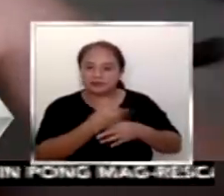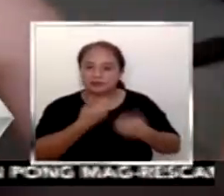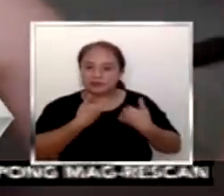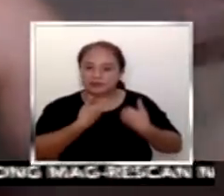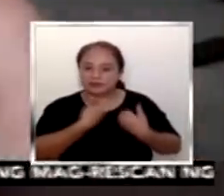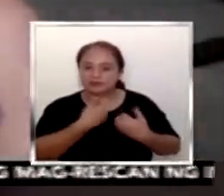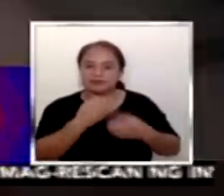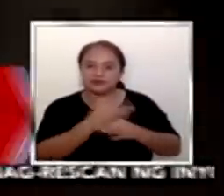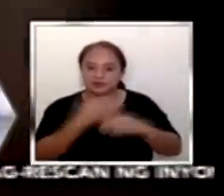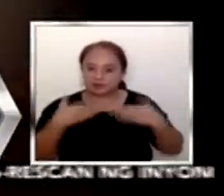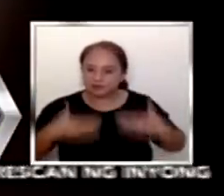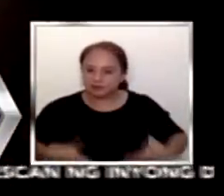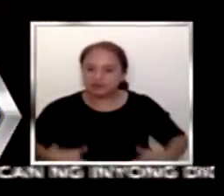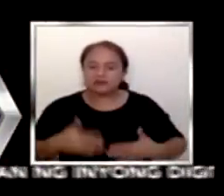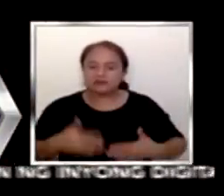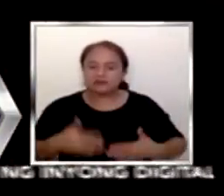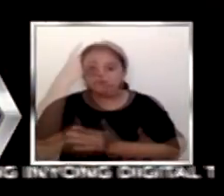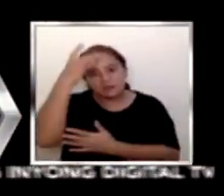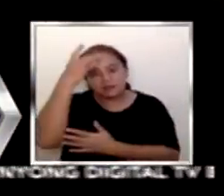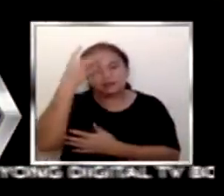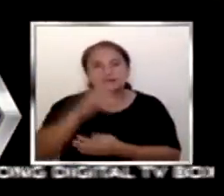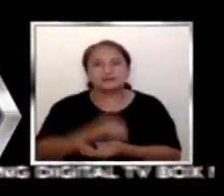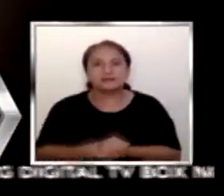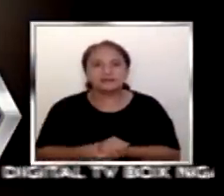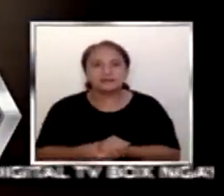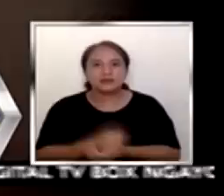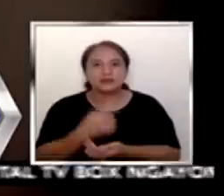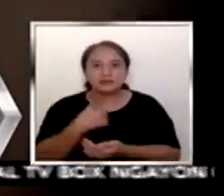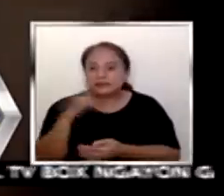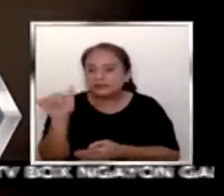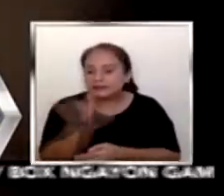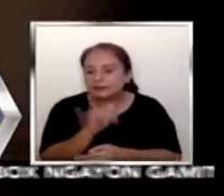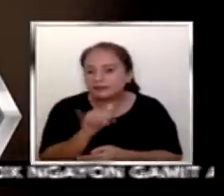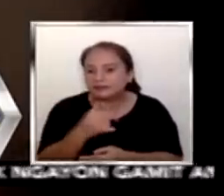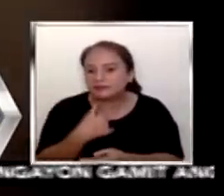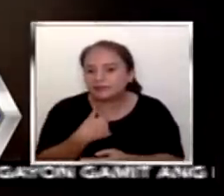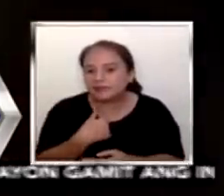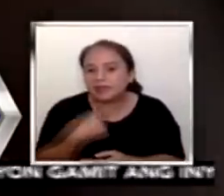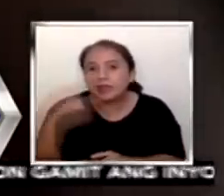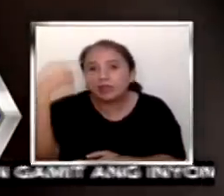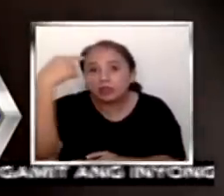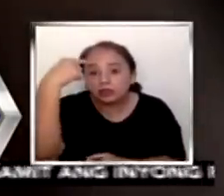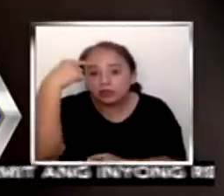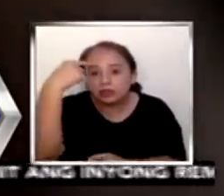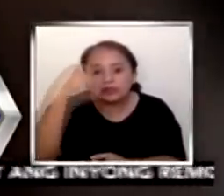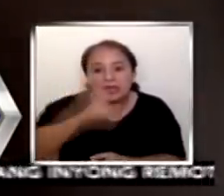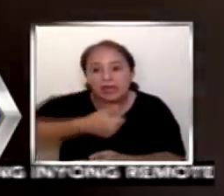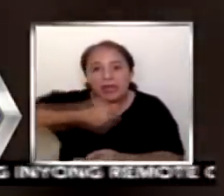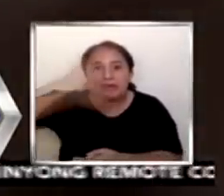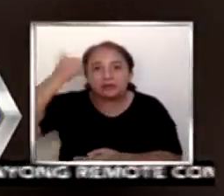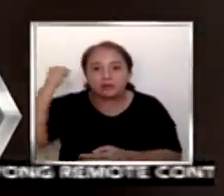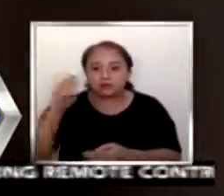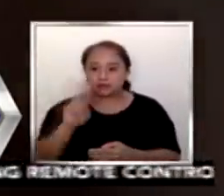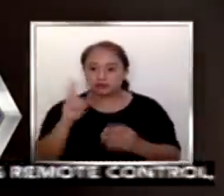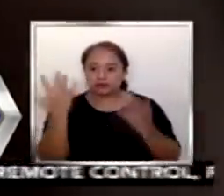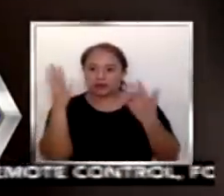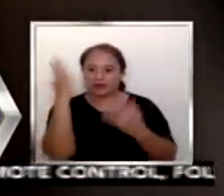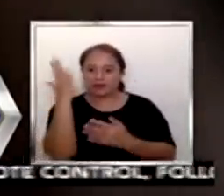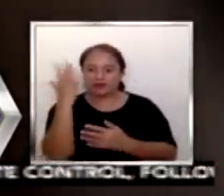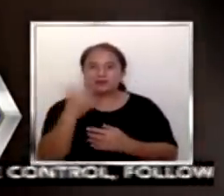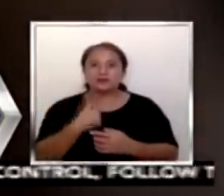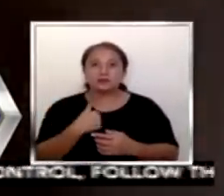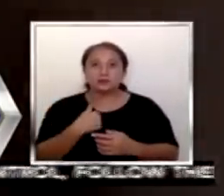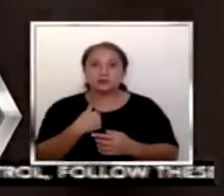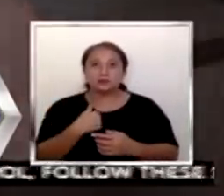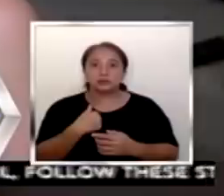my mindset. Tapos I also thought na ayoko maging useless. So kahit hindi ako frontliner,